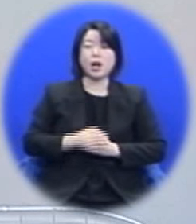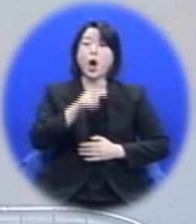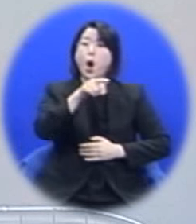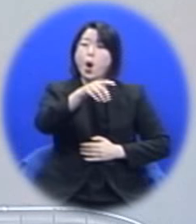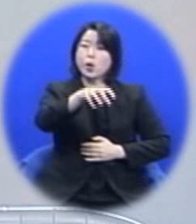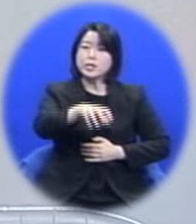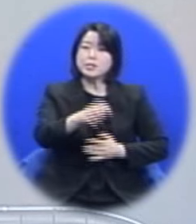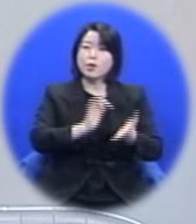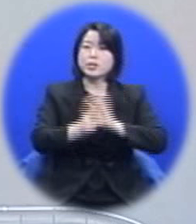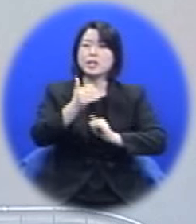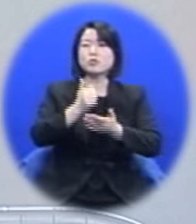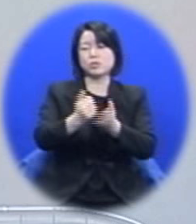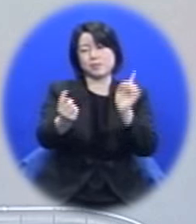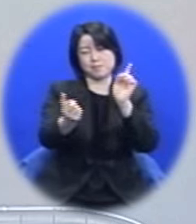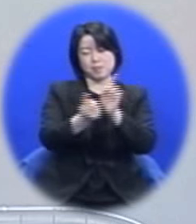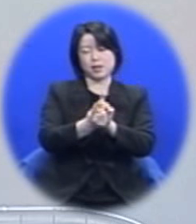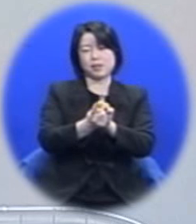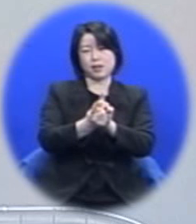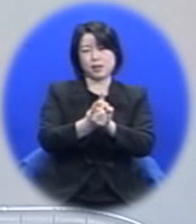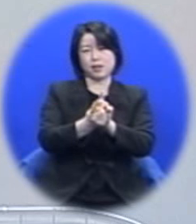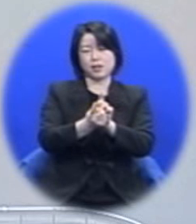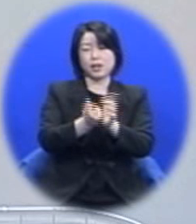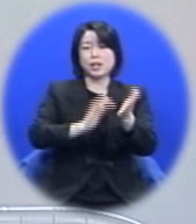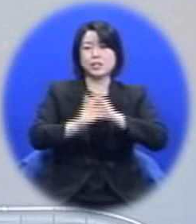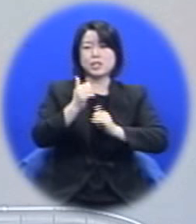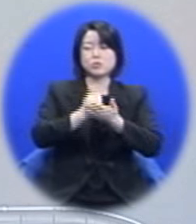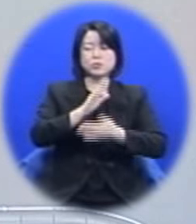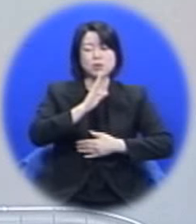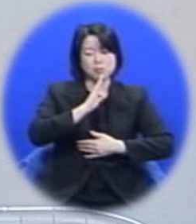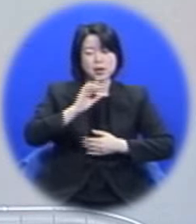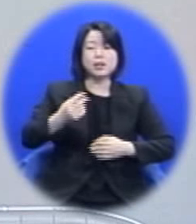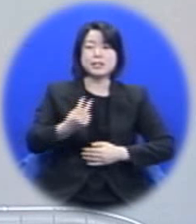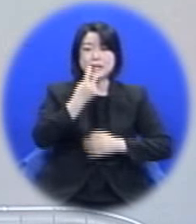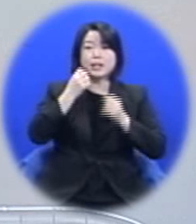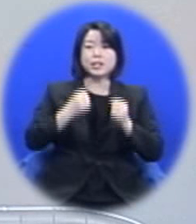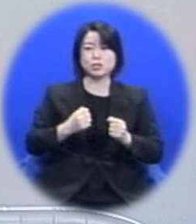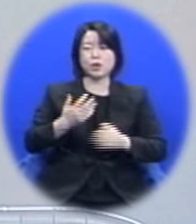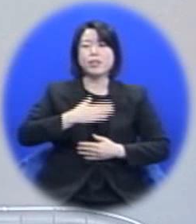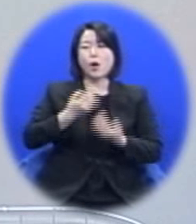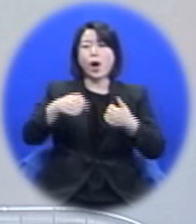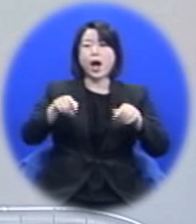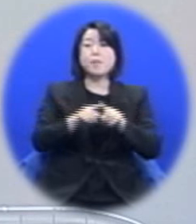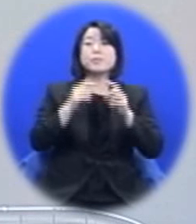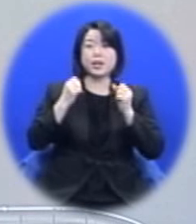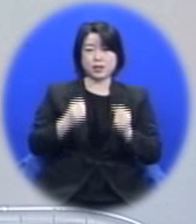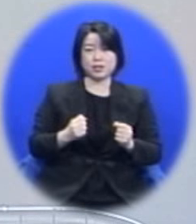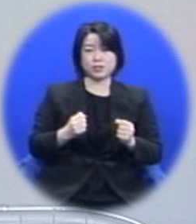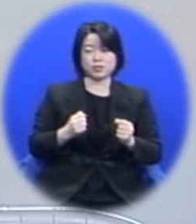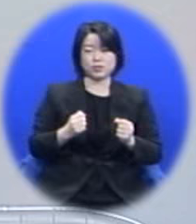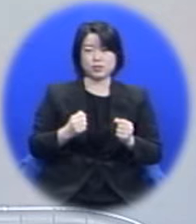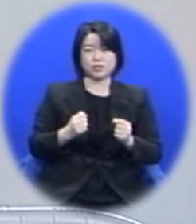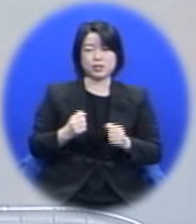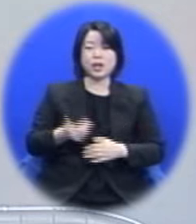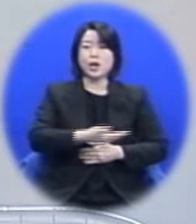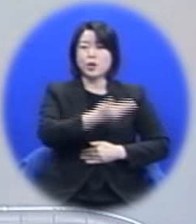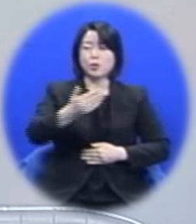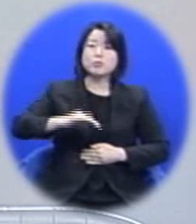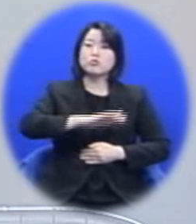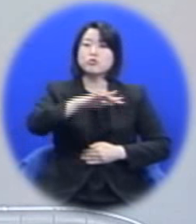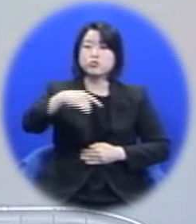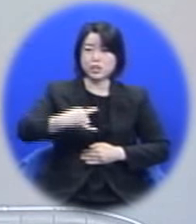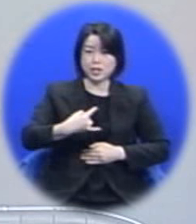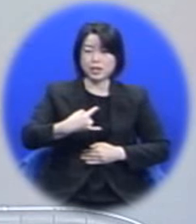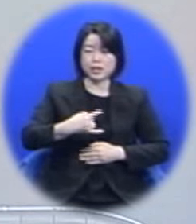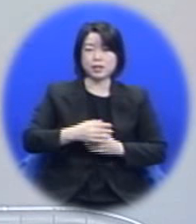거기서 예수님을 만나요. 예수님은 정말 살아계시구나. 나와 같이 계시구나. 여러분 우리에게는